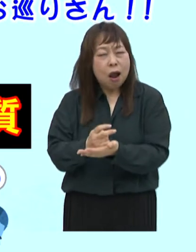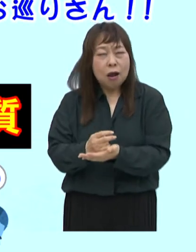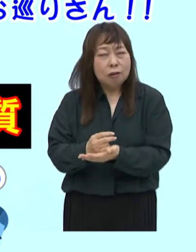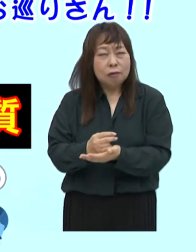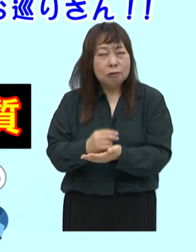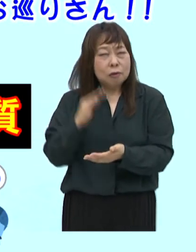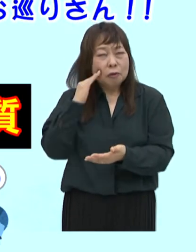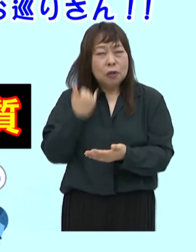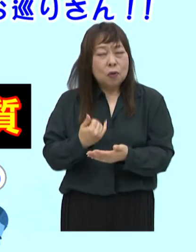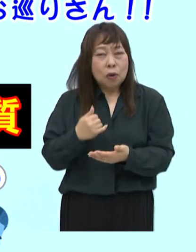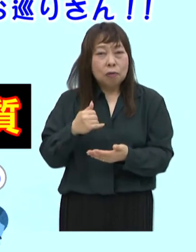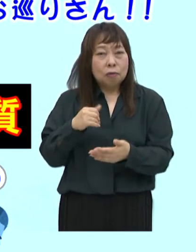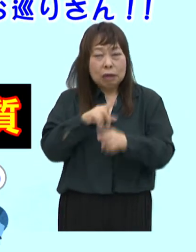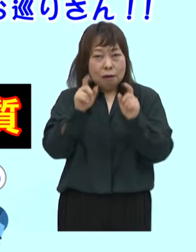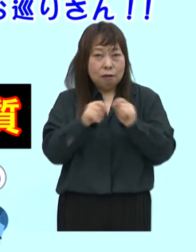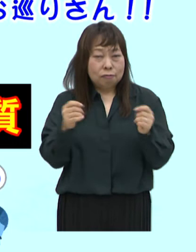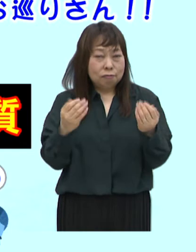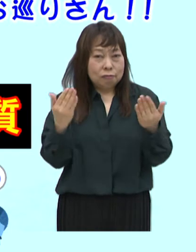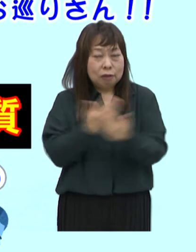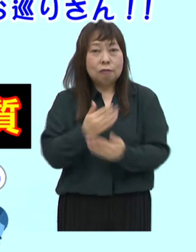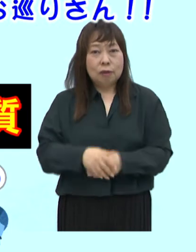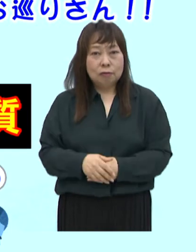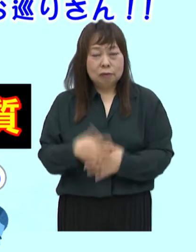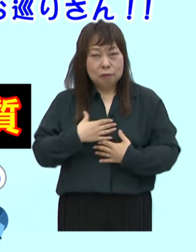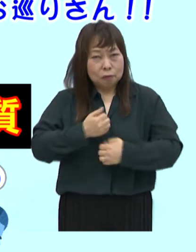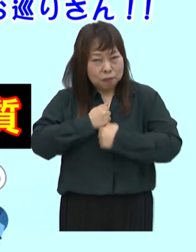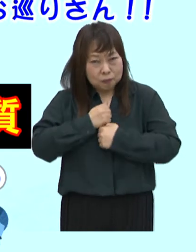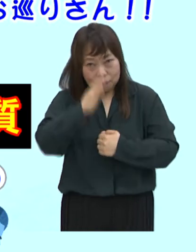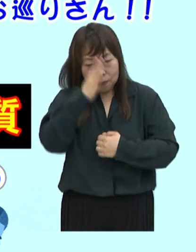。十分にお気をつけください。